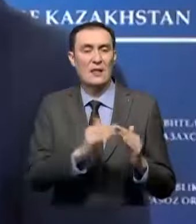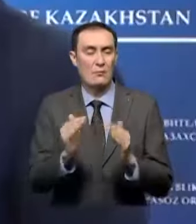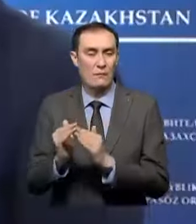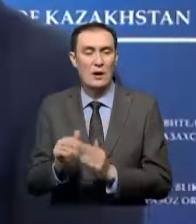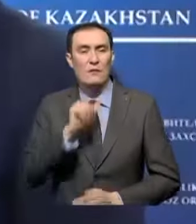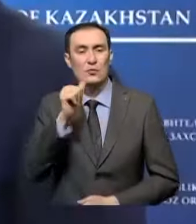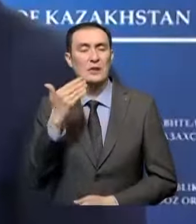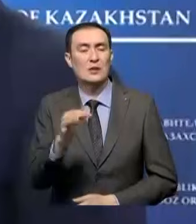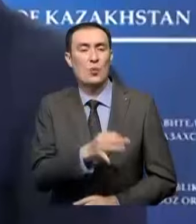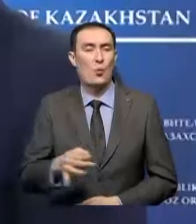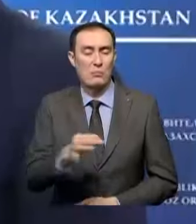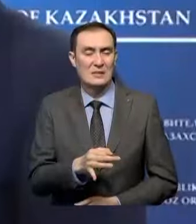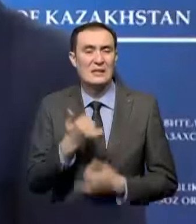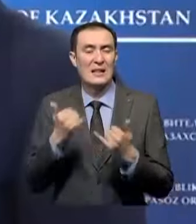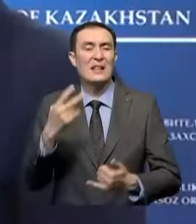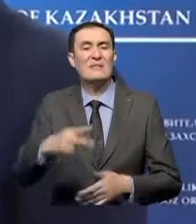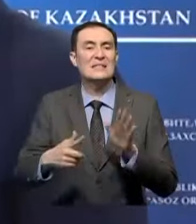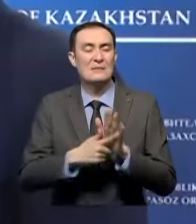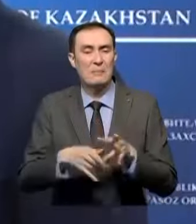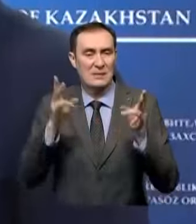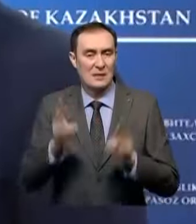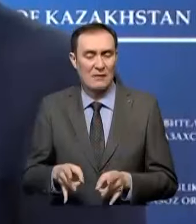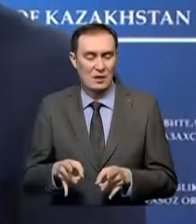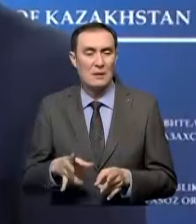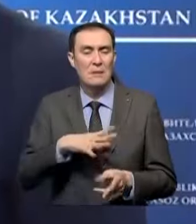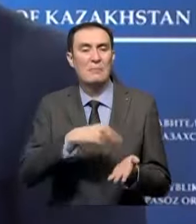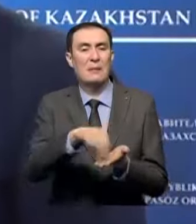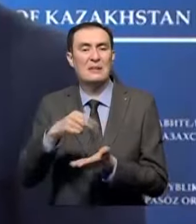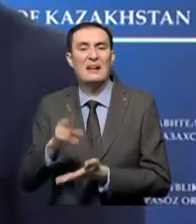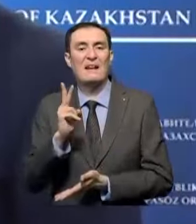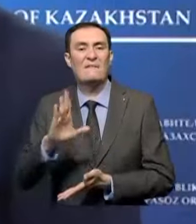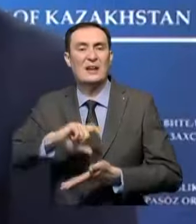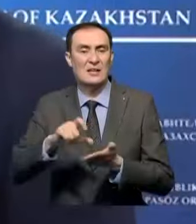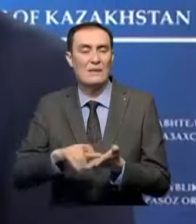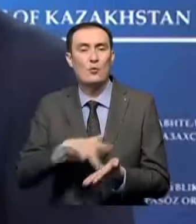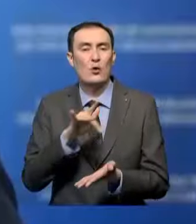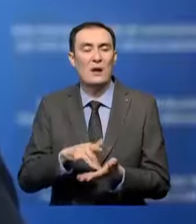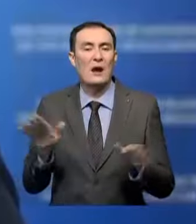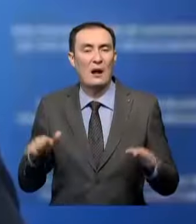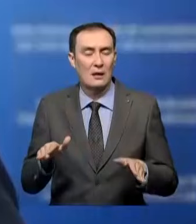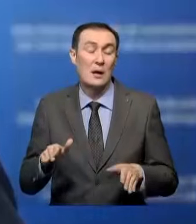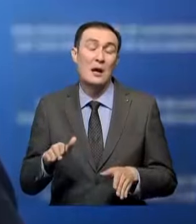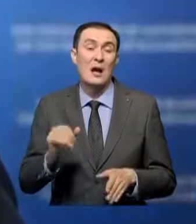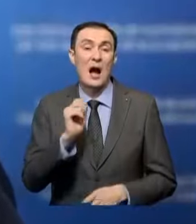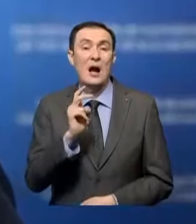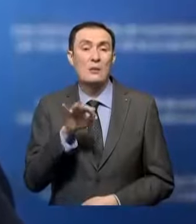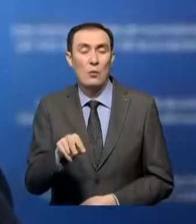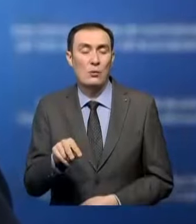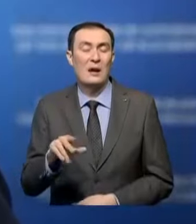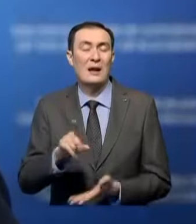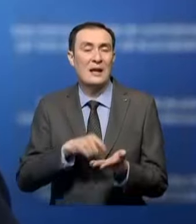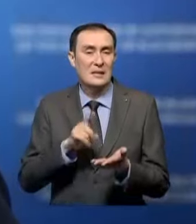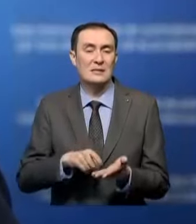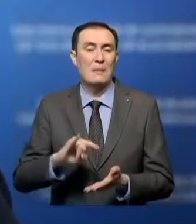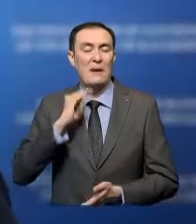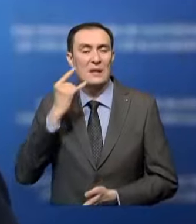В Кустанайской области для 27 пострадавших приобретены квартиры в городе Аркалык. В Акмолинской, Карагандинской